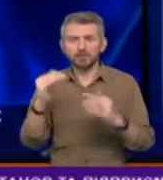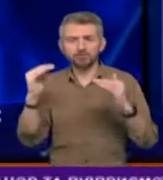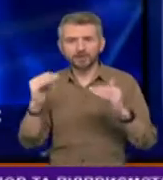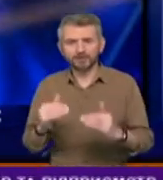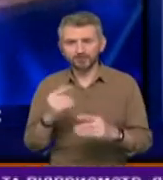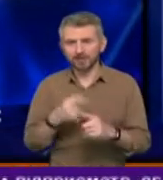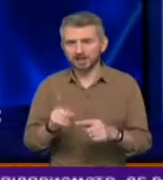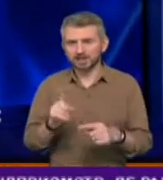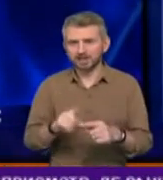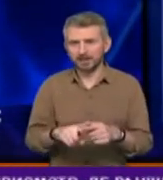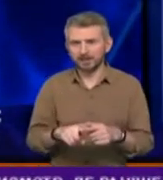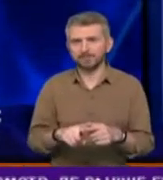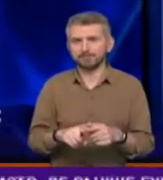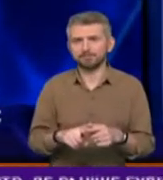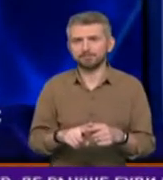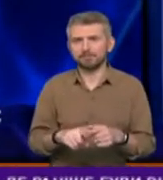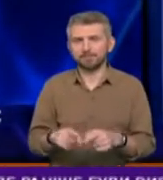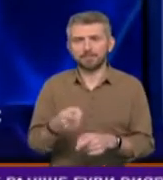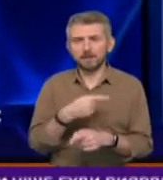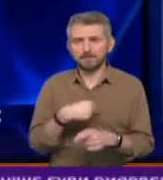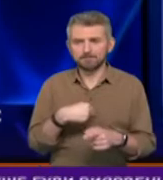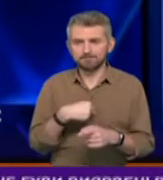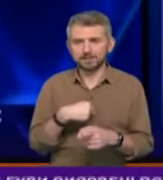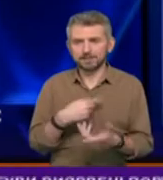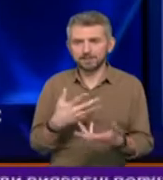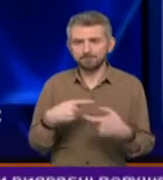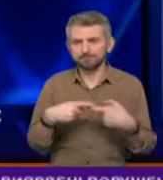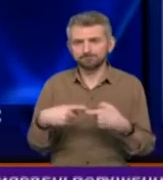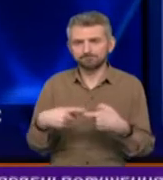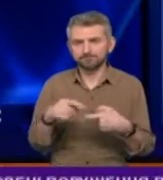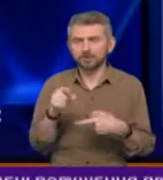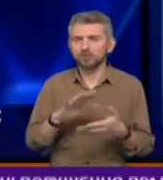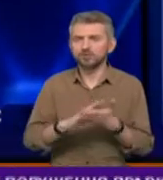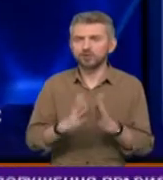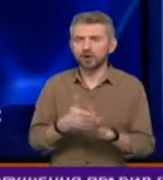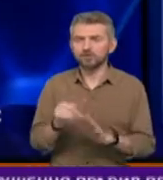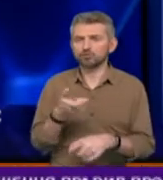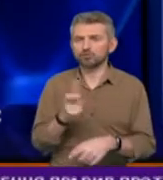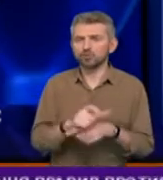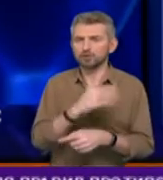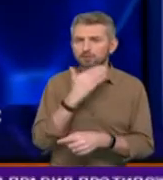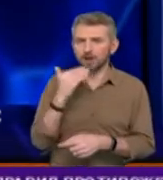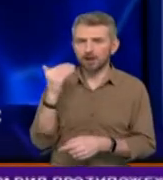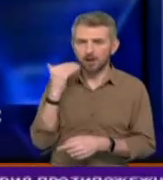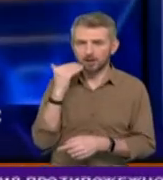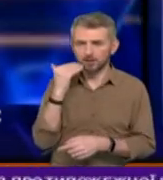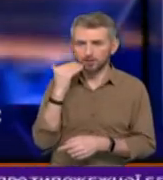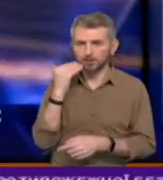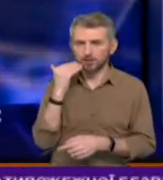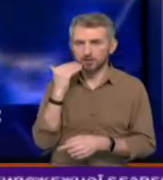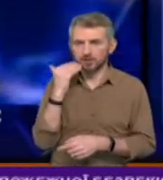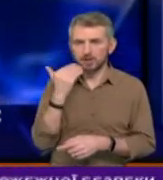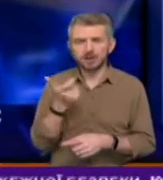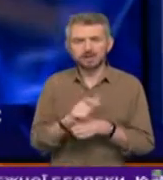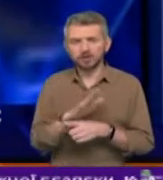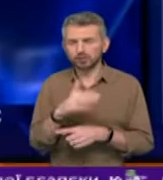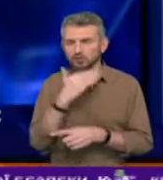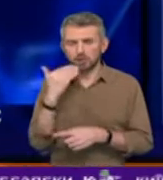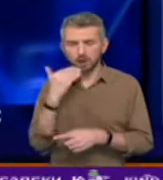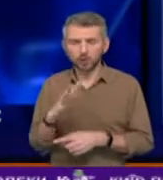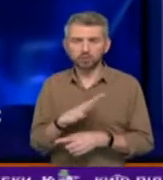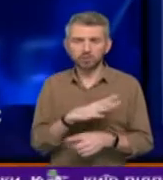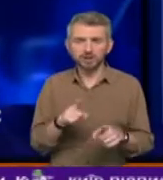читацька грамотність може бути різна. Да, зрозумійте всі ваші права і обов'язки і тільки потім тиснути галочки. Взагалі ніколи не підтверджуйте, що ви не читали,